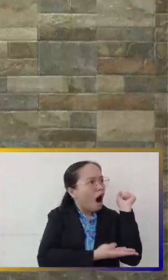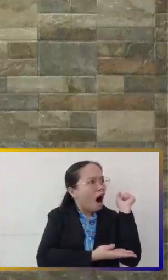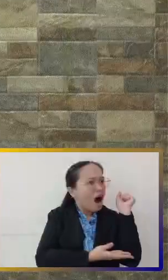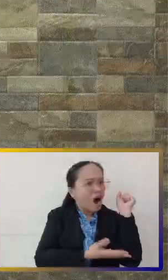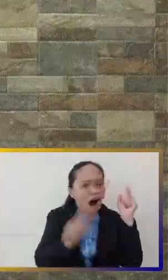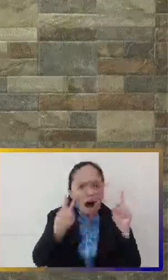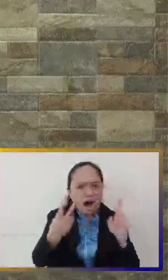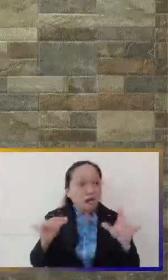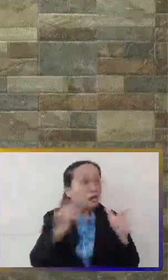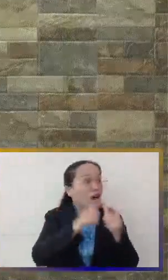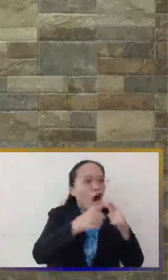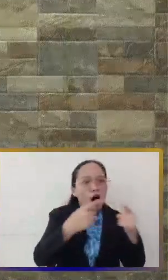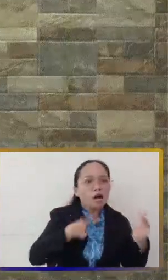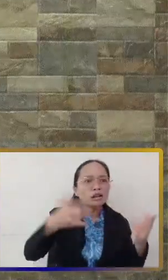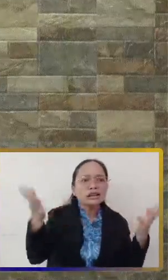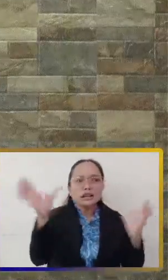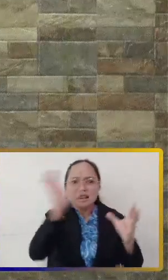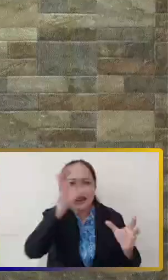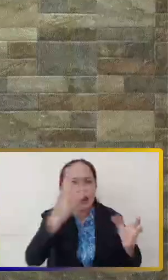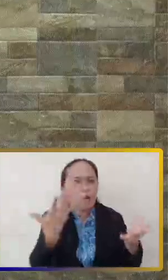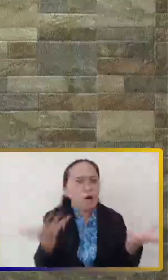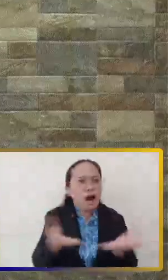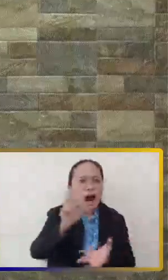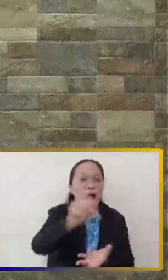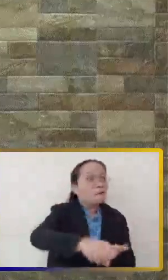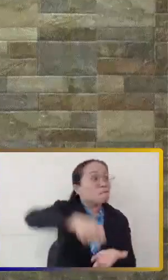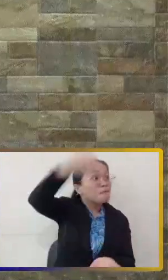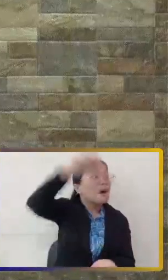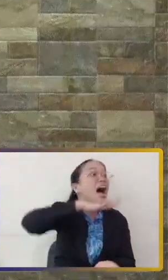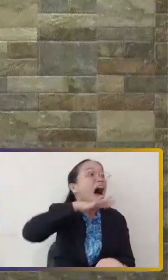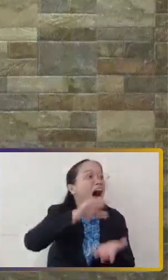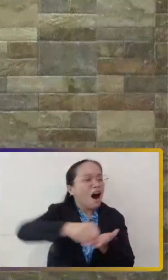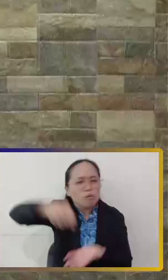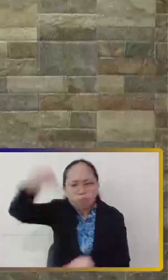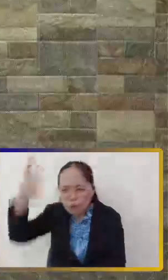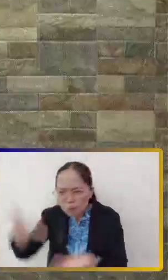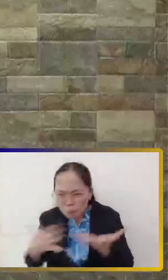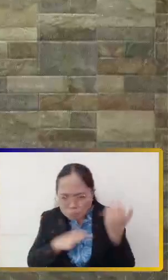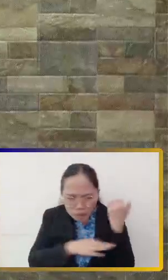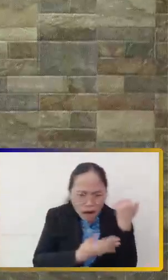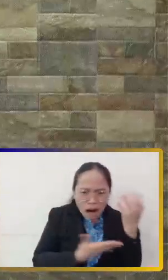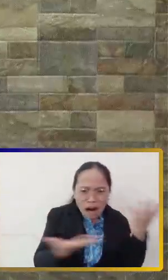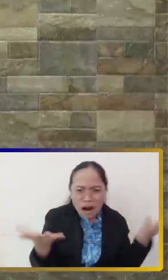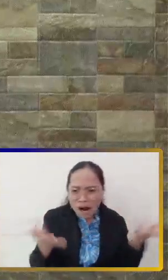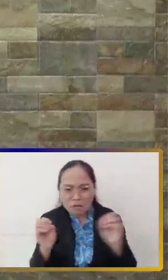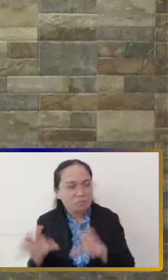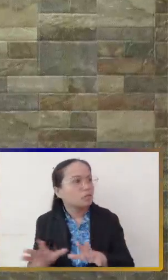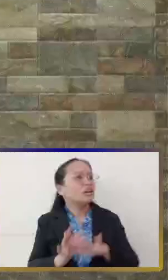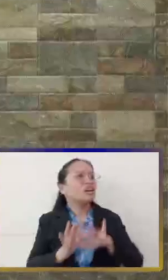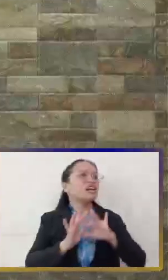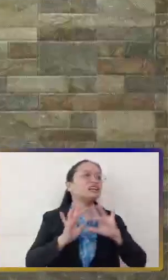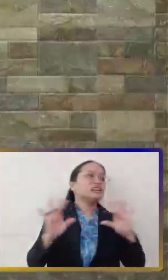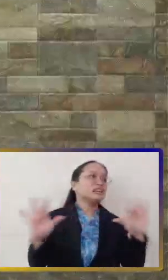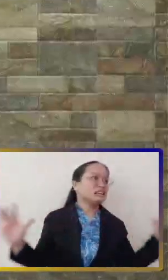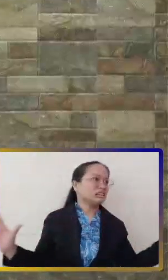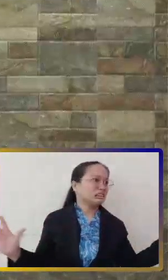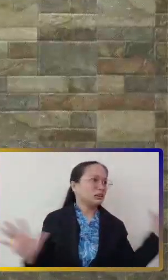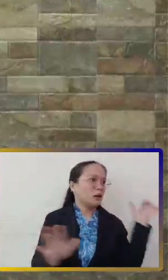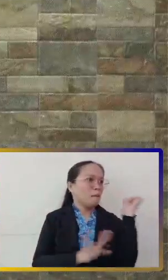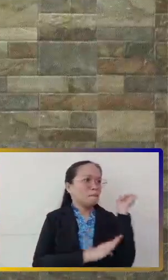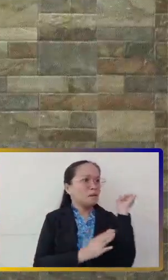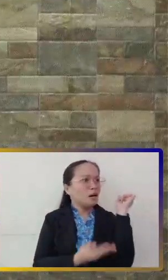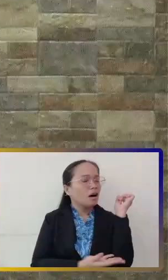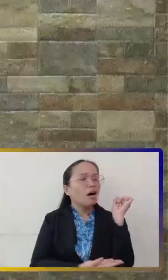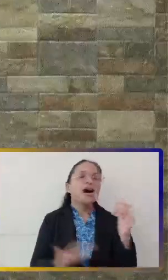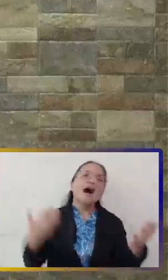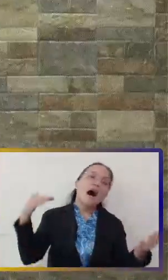ng mga basurahan, baka ako na itapon doon, you know, kung saan-saan lamang. Wala. Okay? Balik na